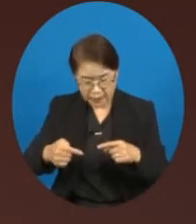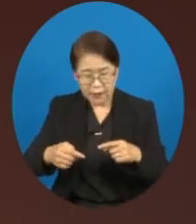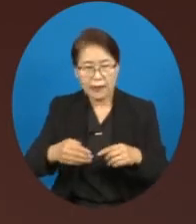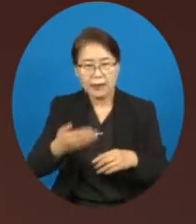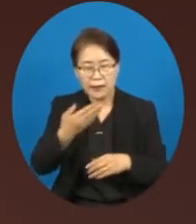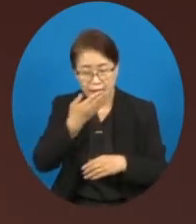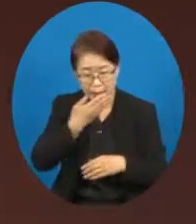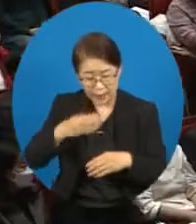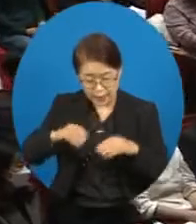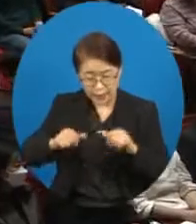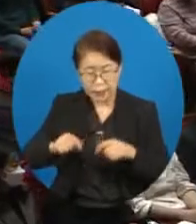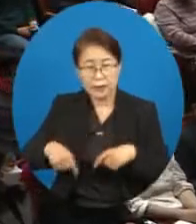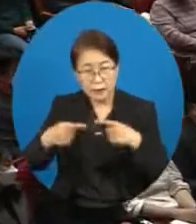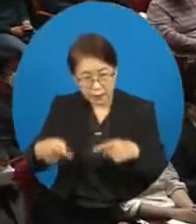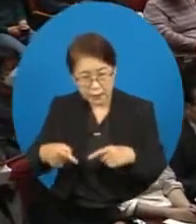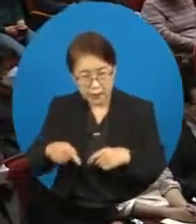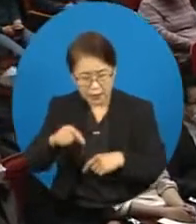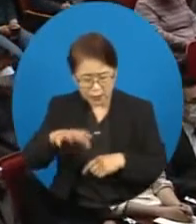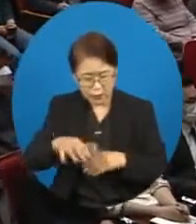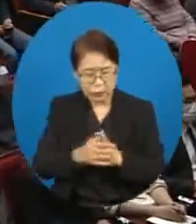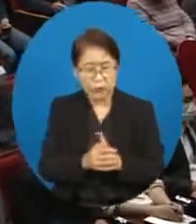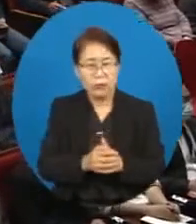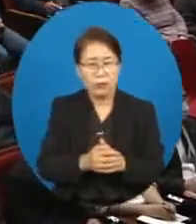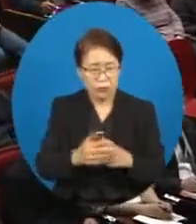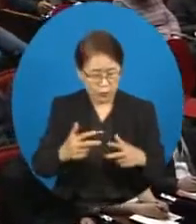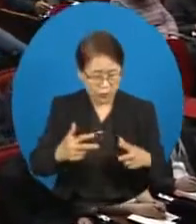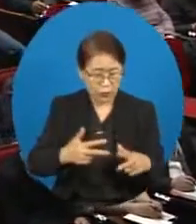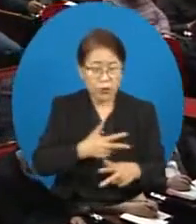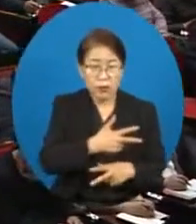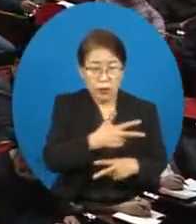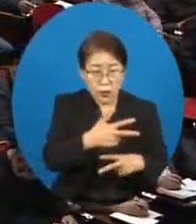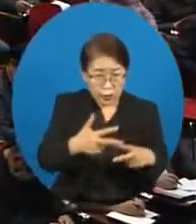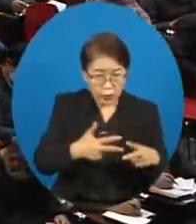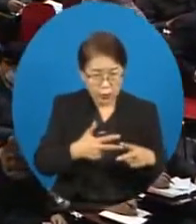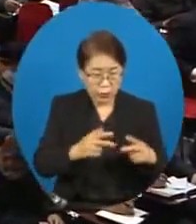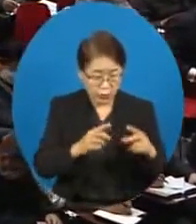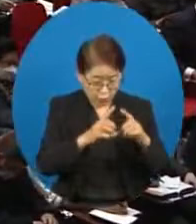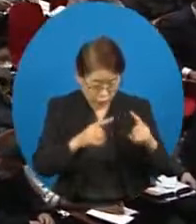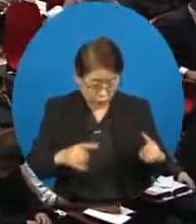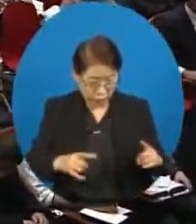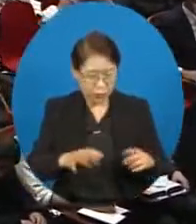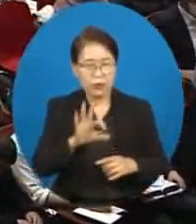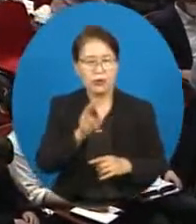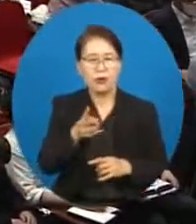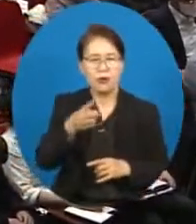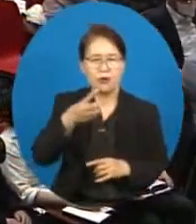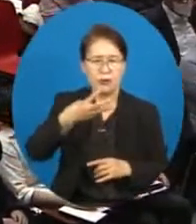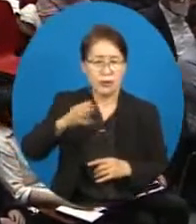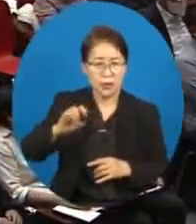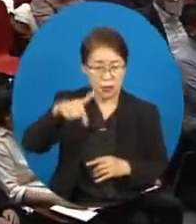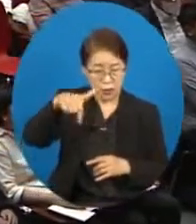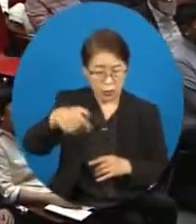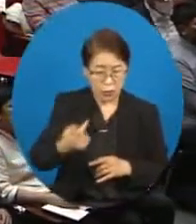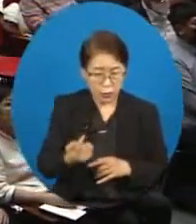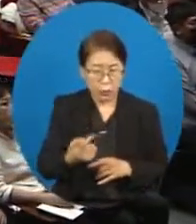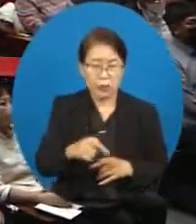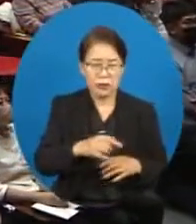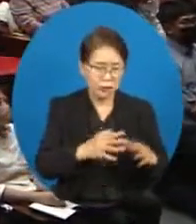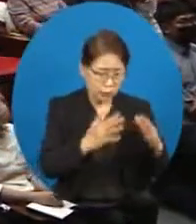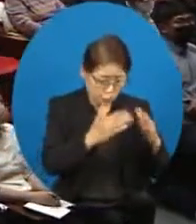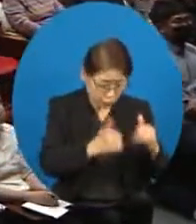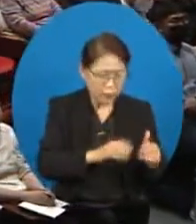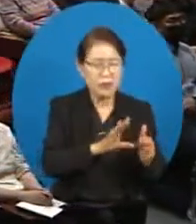그 난공불락의 여리고성을 무너뜨리고 가나안의 원주민을 정복할 때도 하나님은 그 시대에